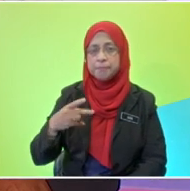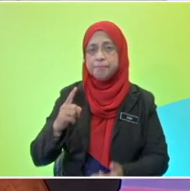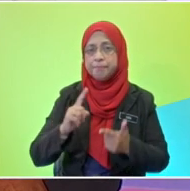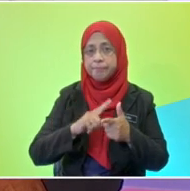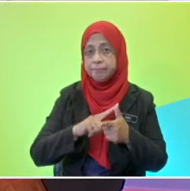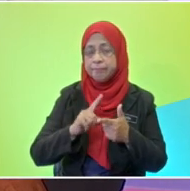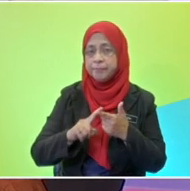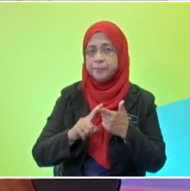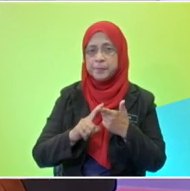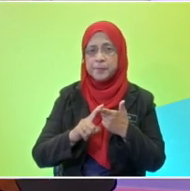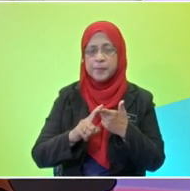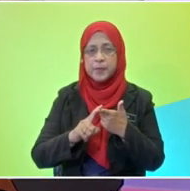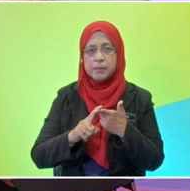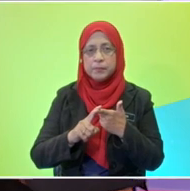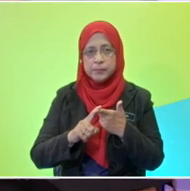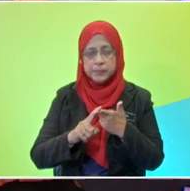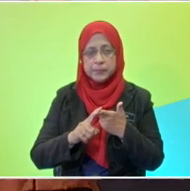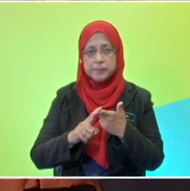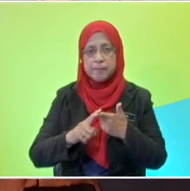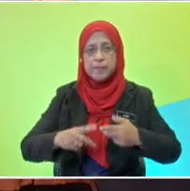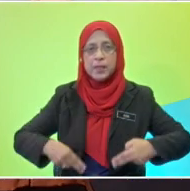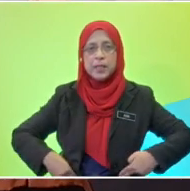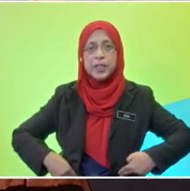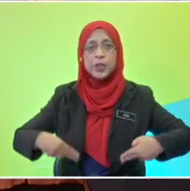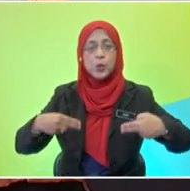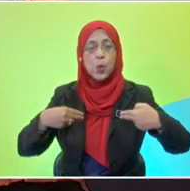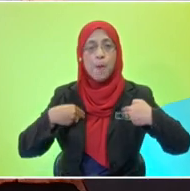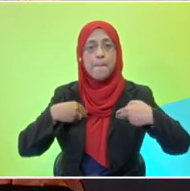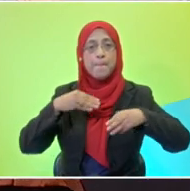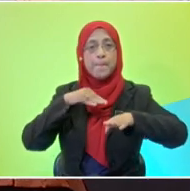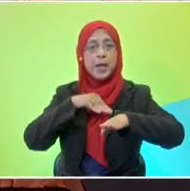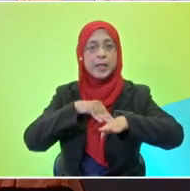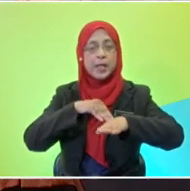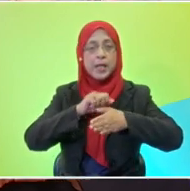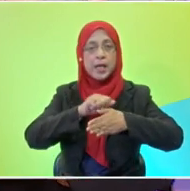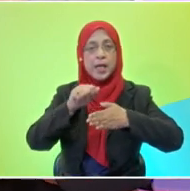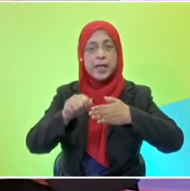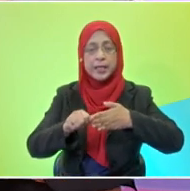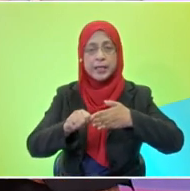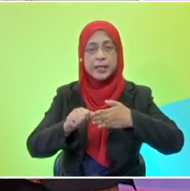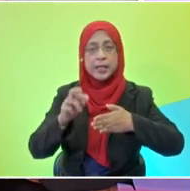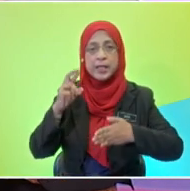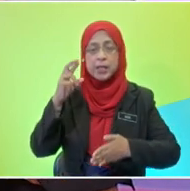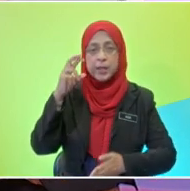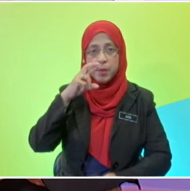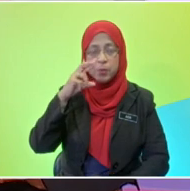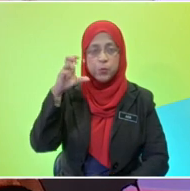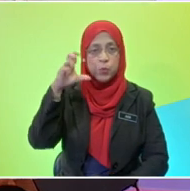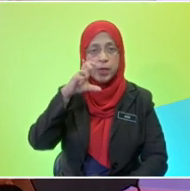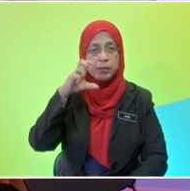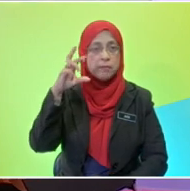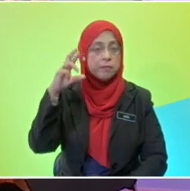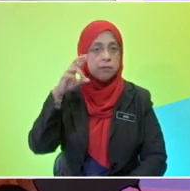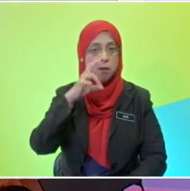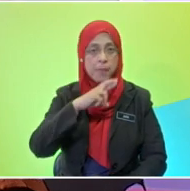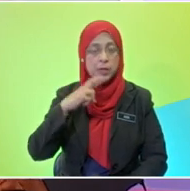kita tengok yang kedua pula yaitu hidup pada akhir Ramadan dan juga awal bulan Syawal maksudnya macam mana Ini